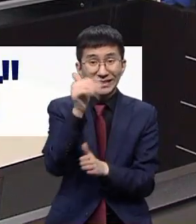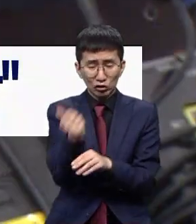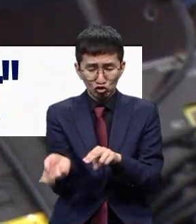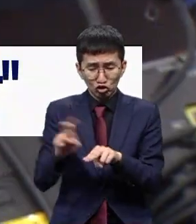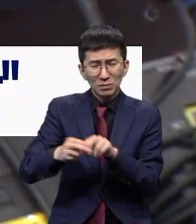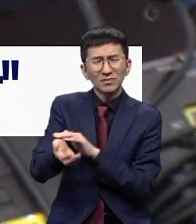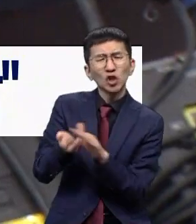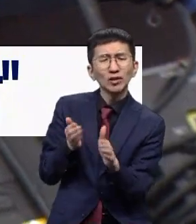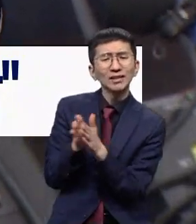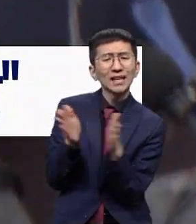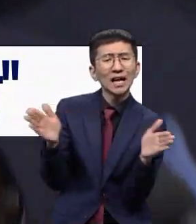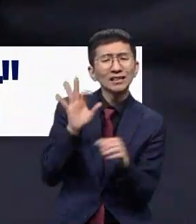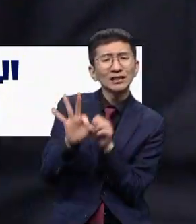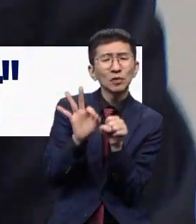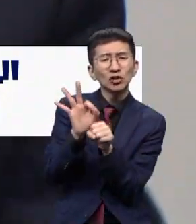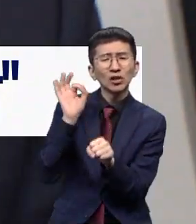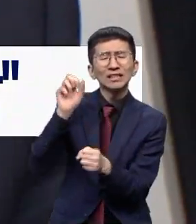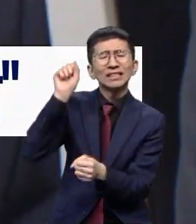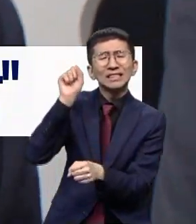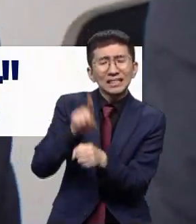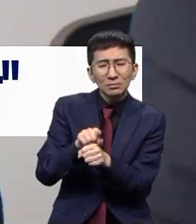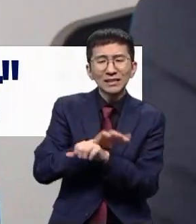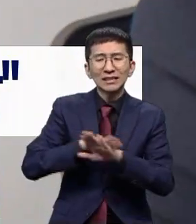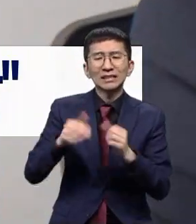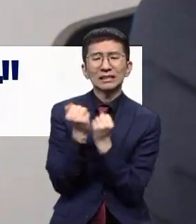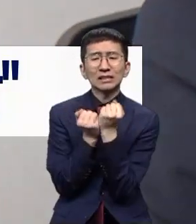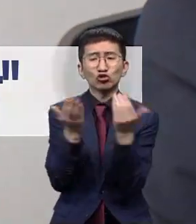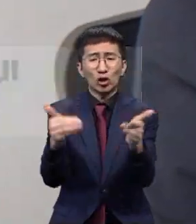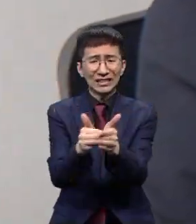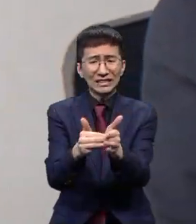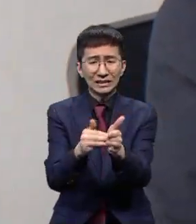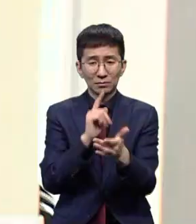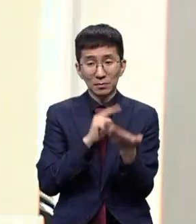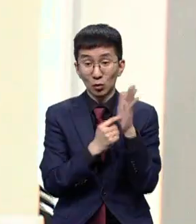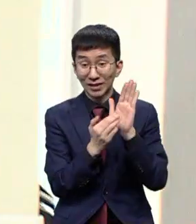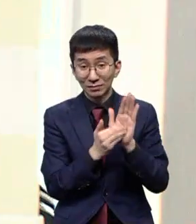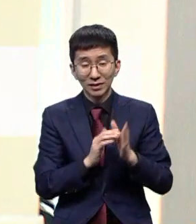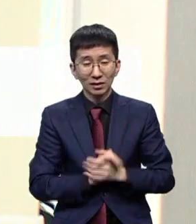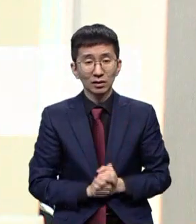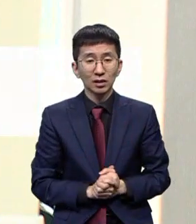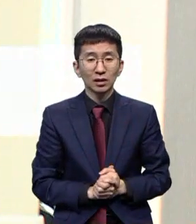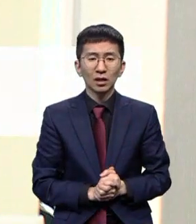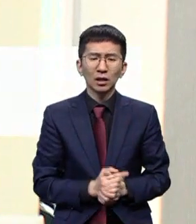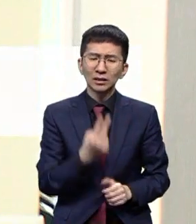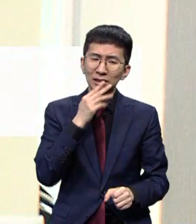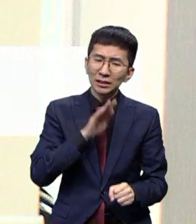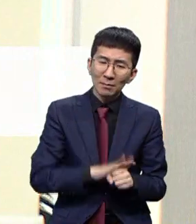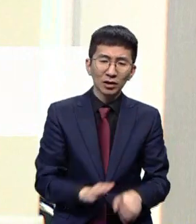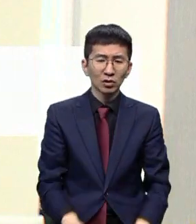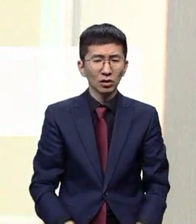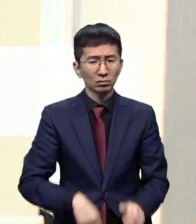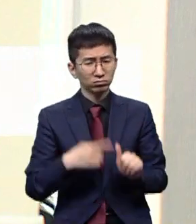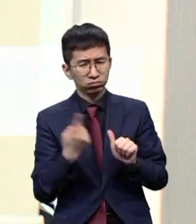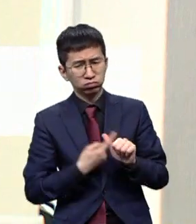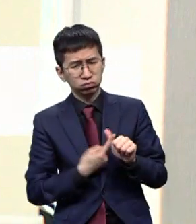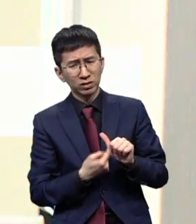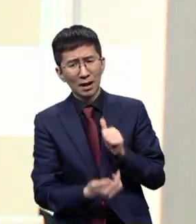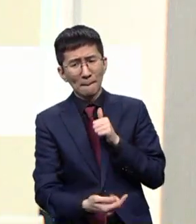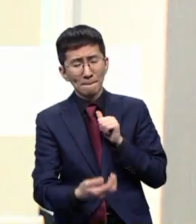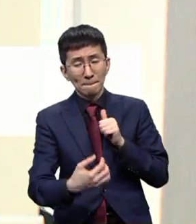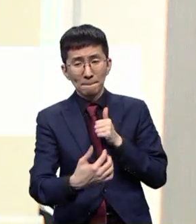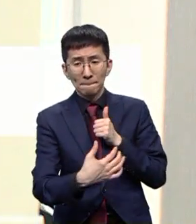시작됐으며 10년 전에 이미 해명이 끝난 사안이라고 반박했습니다. 참으로 비겁하고